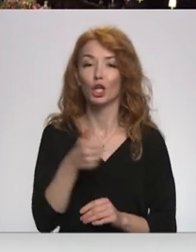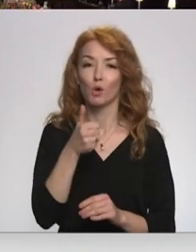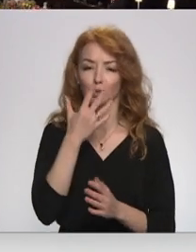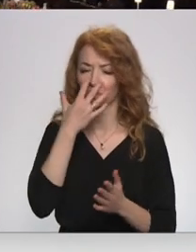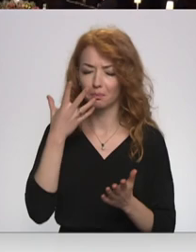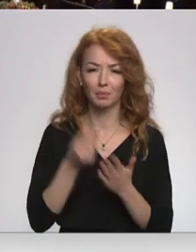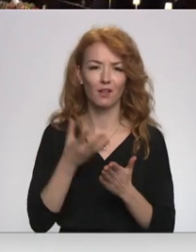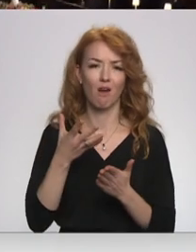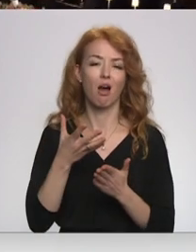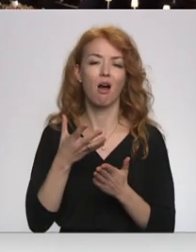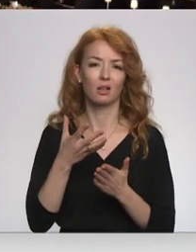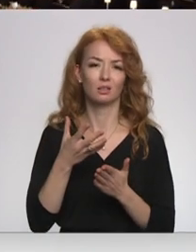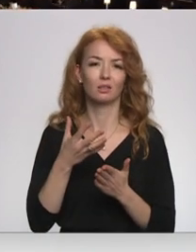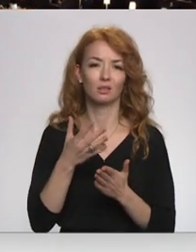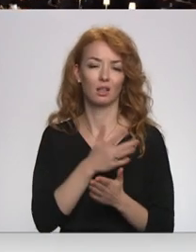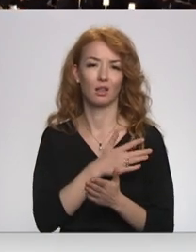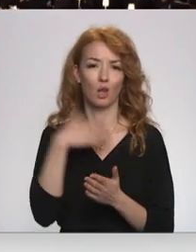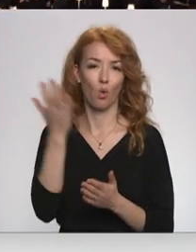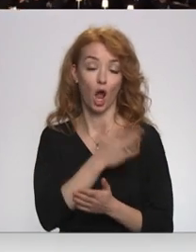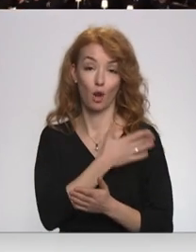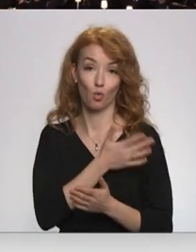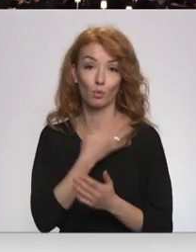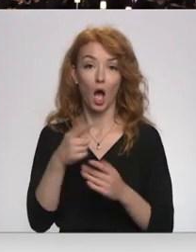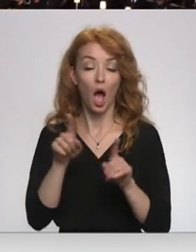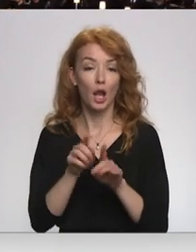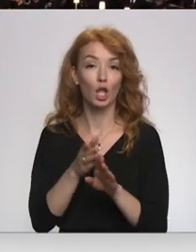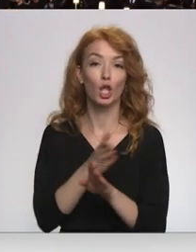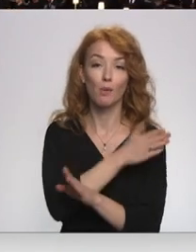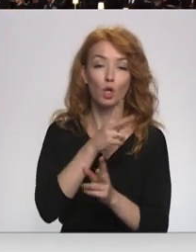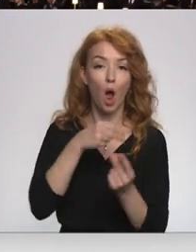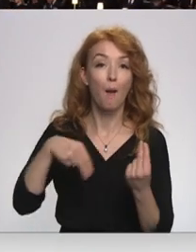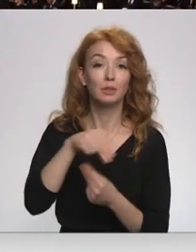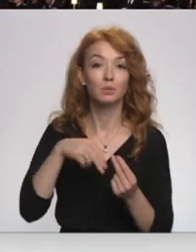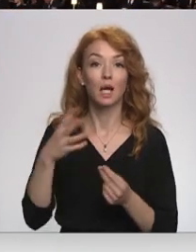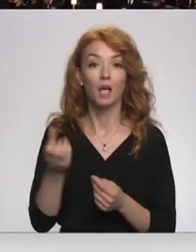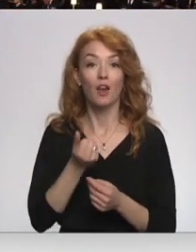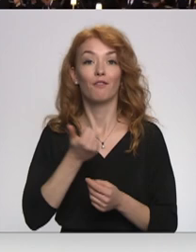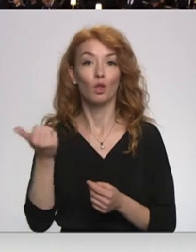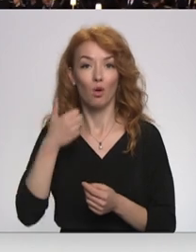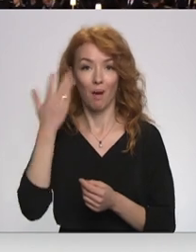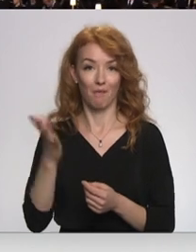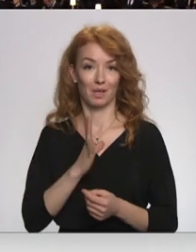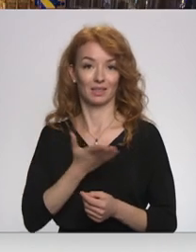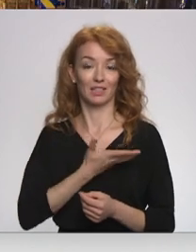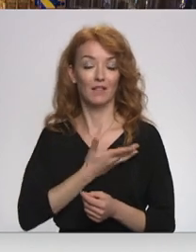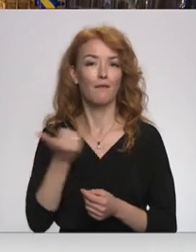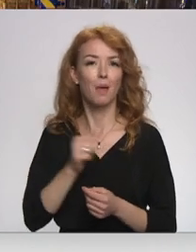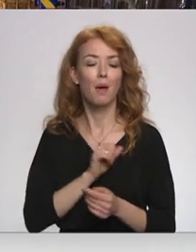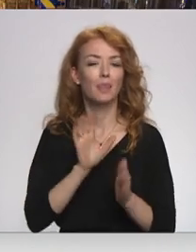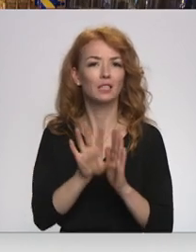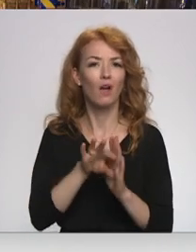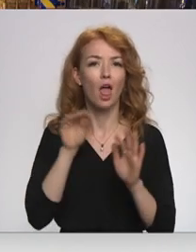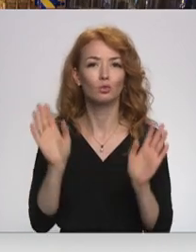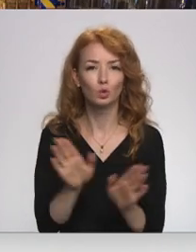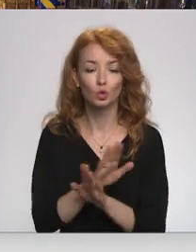privāts dievkalpojuma gaitu. Patiesībā ir iepriekš apsprieduši ar pašu karalieni Elizabeti otro, viņa ir izvēlējusies mūziku. Tad, kad tas